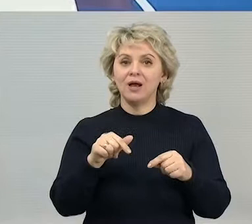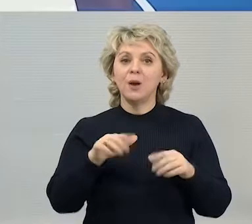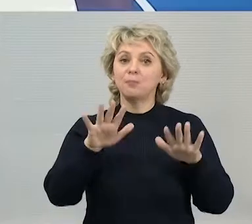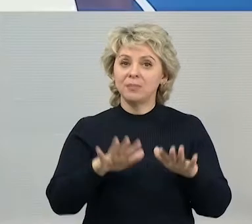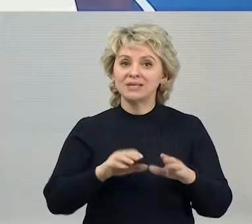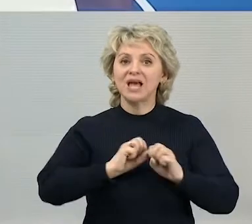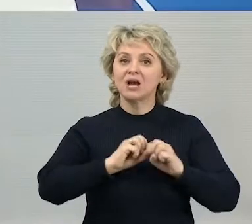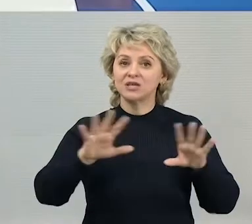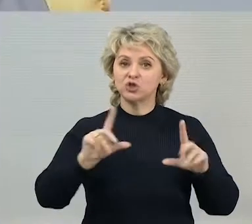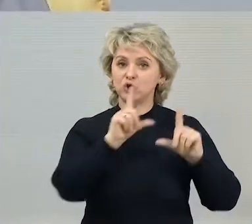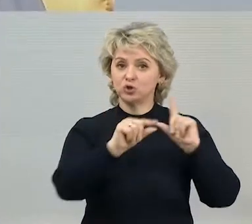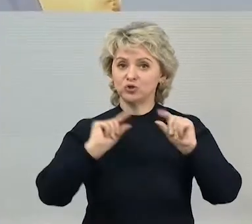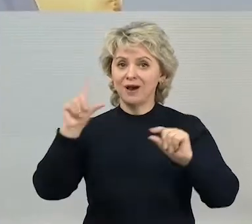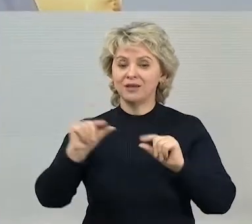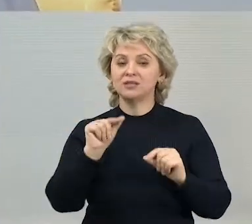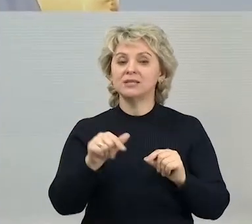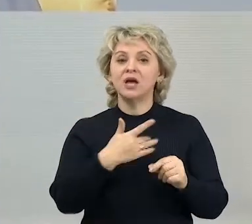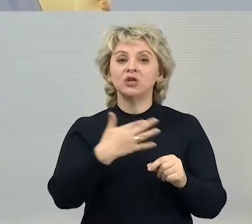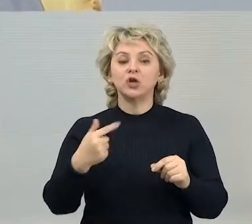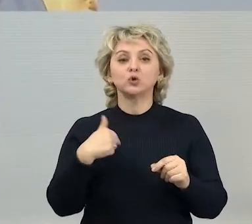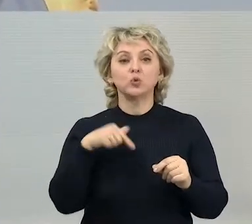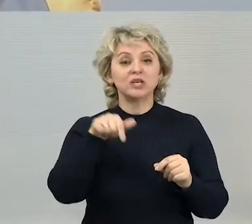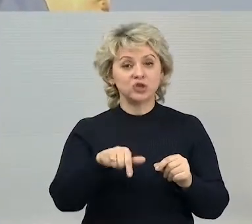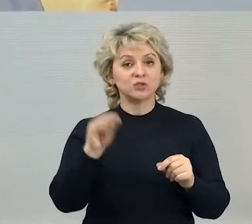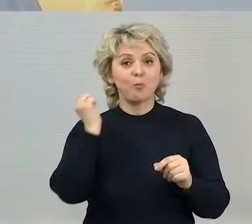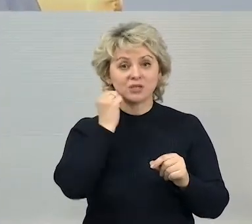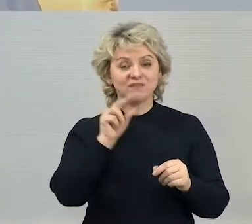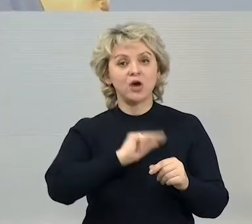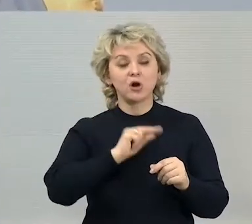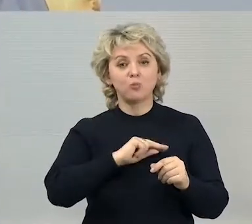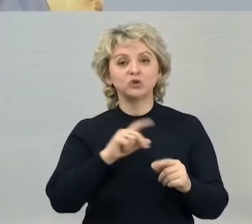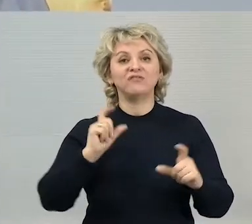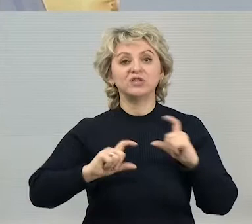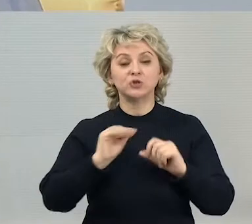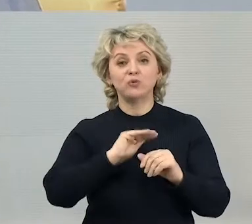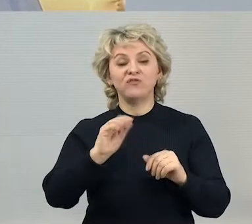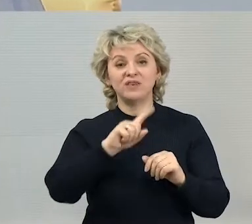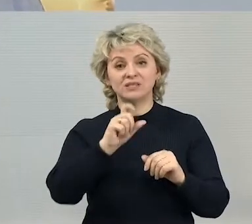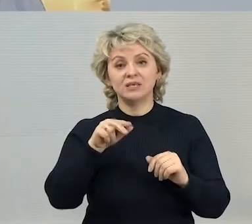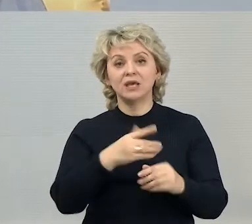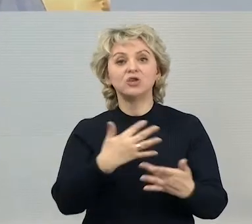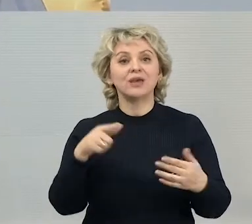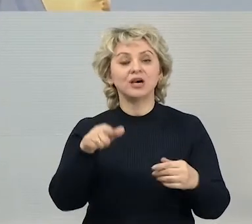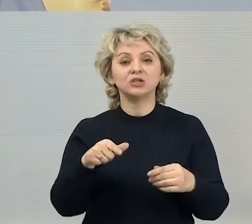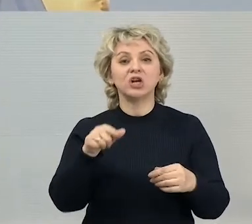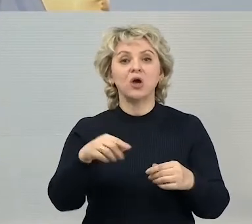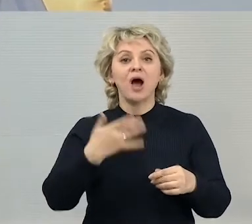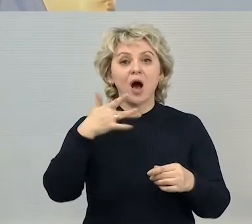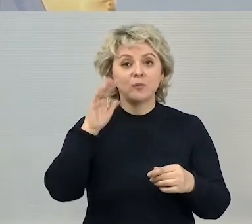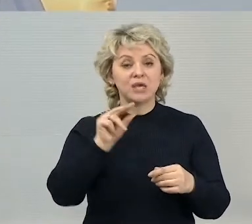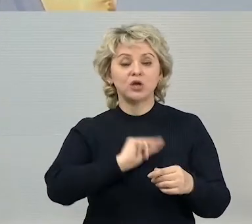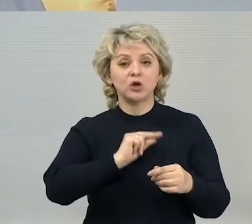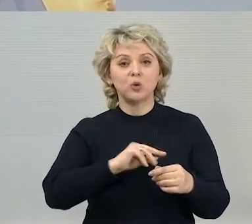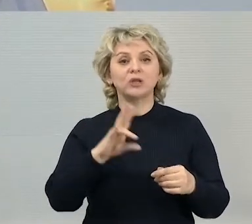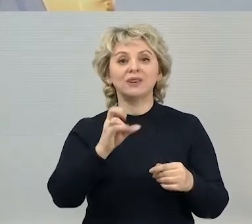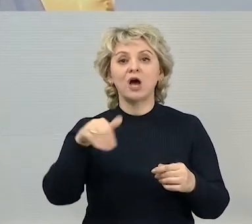мест разъезжаются. Некоторые у нас сейчас в Москве работают в Институте физики, некоторые в Штатах довольно давно работают,